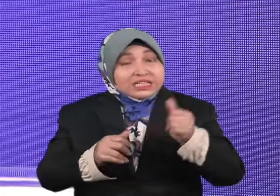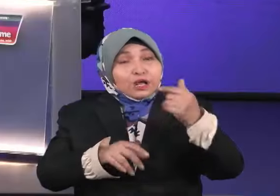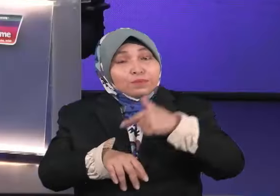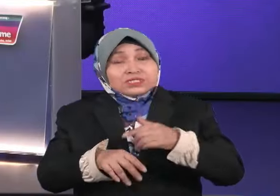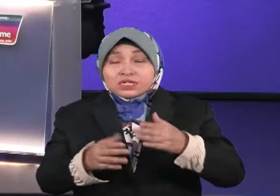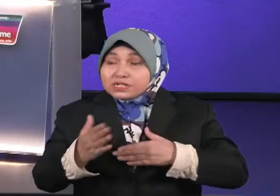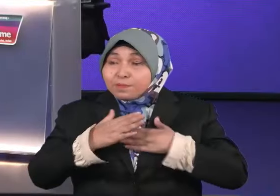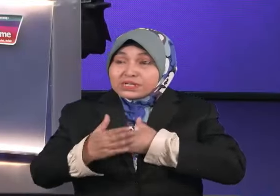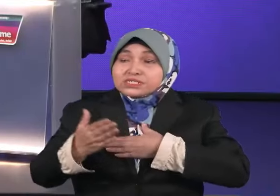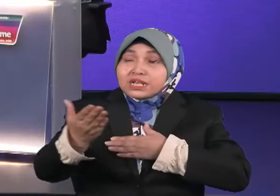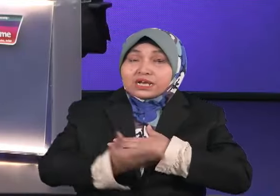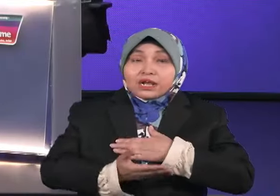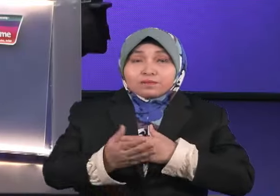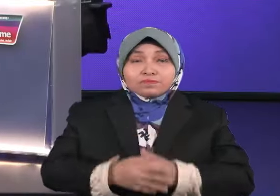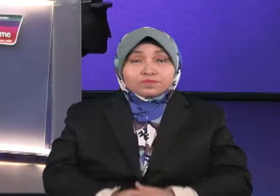Silakan Ustaz.